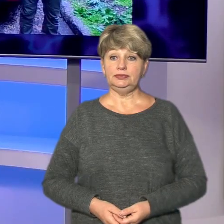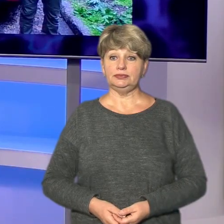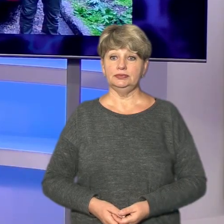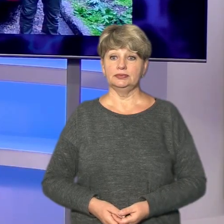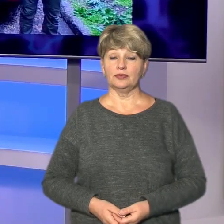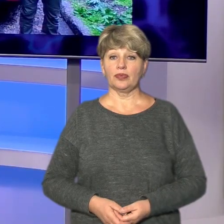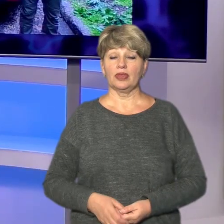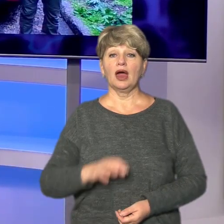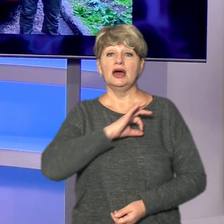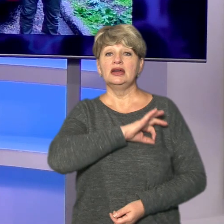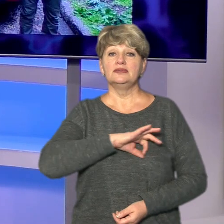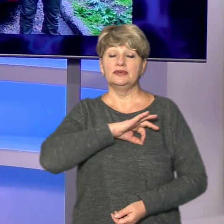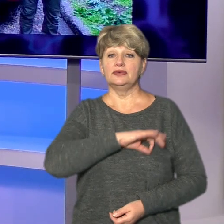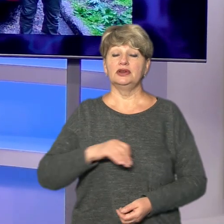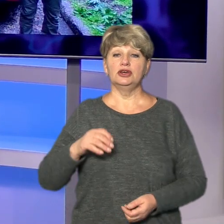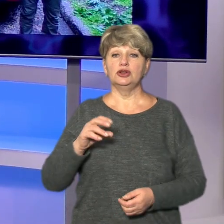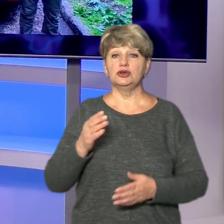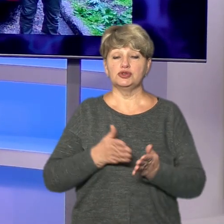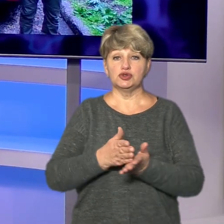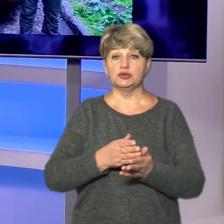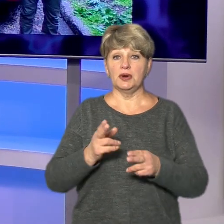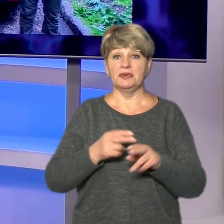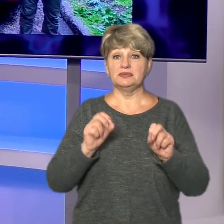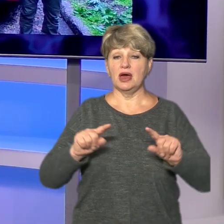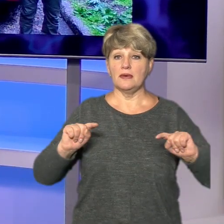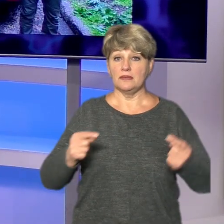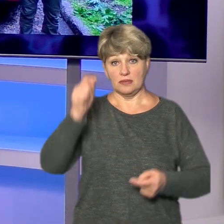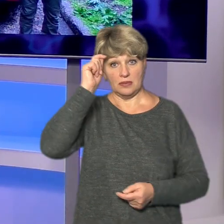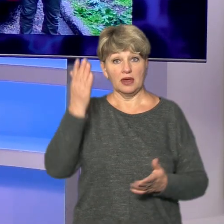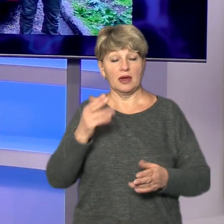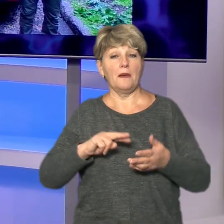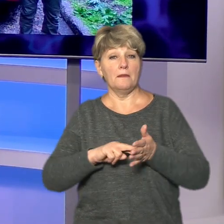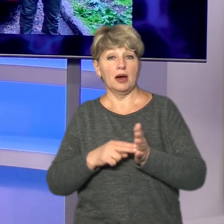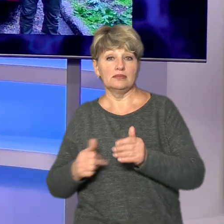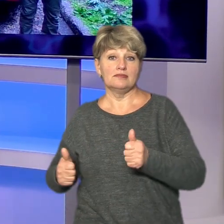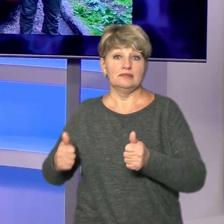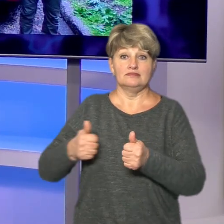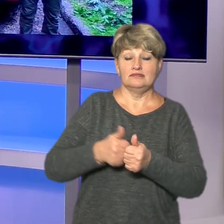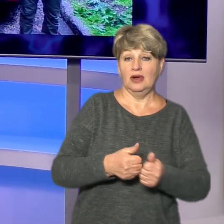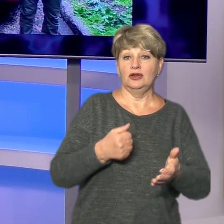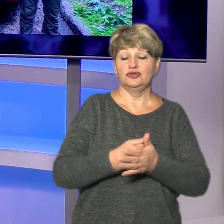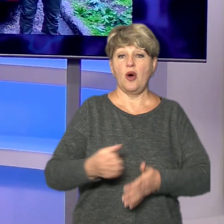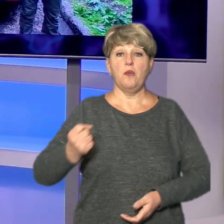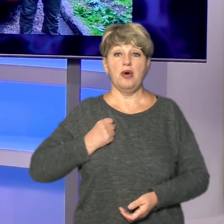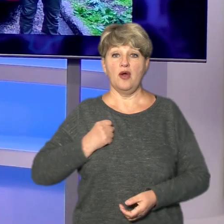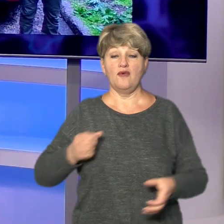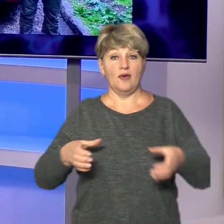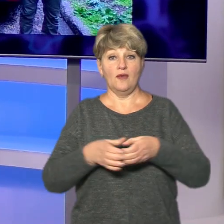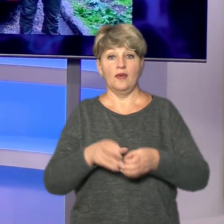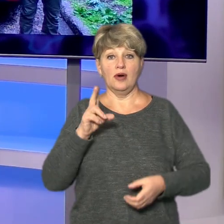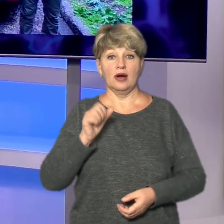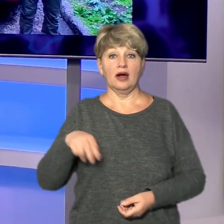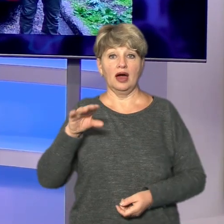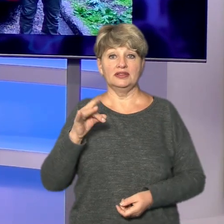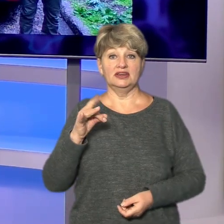фахівці служби безпеки на Черкащині затримали чоловіка який планував приєднатися до бойового підрозділу кадерівців йому обрали